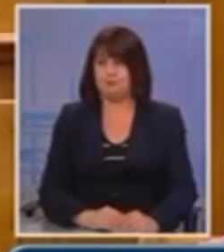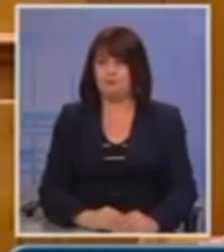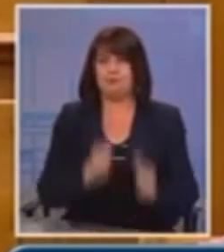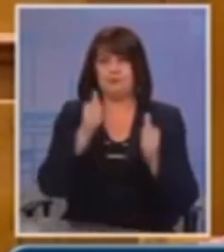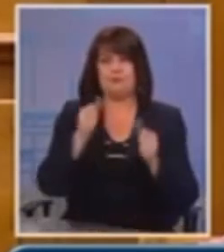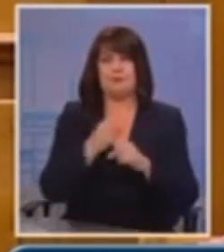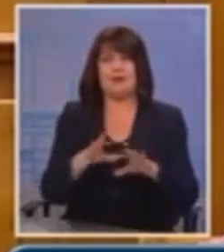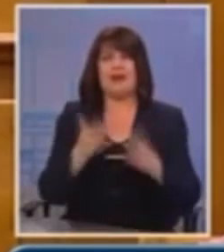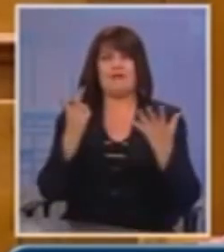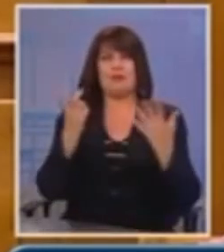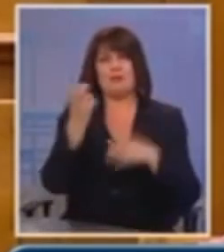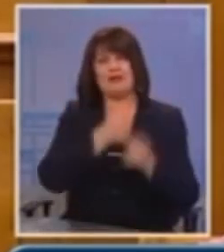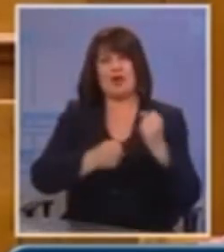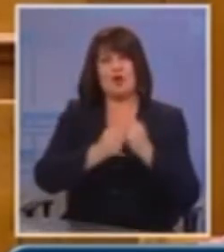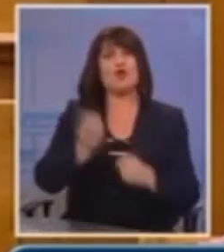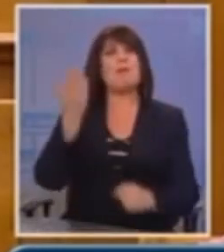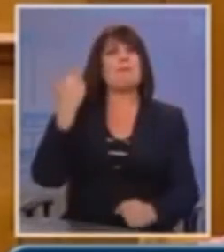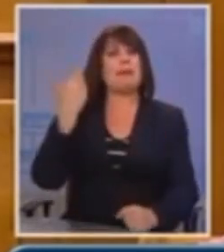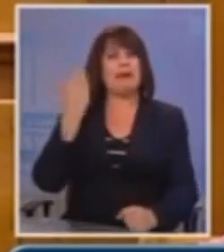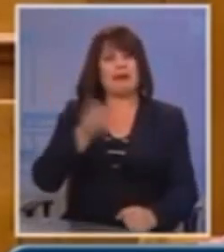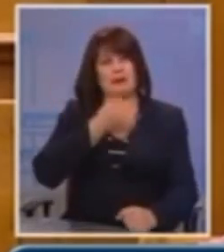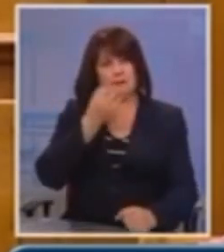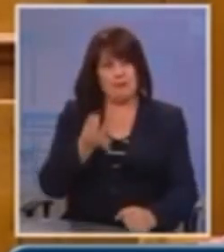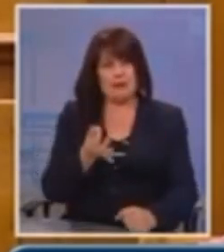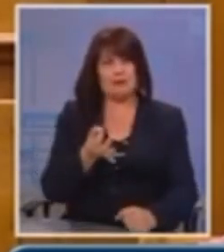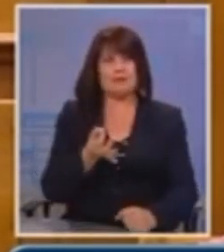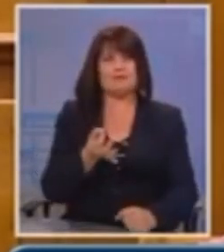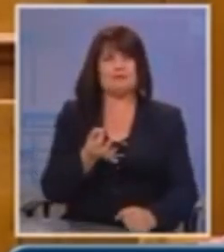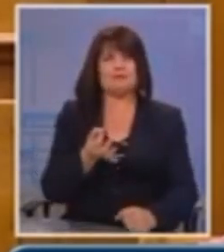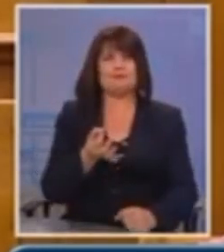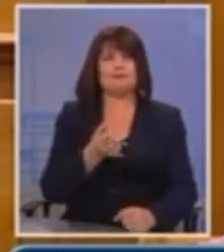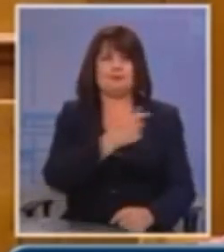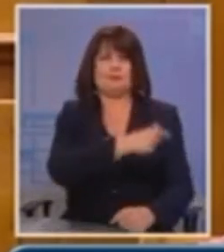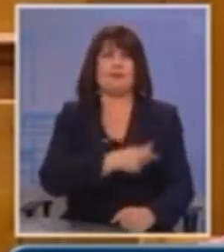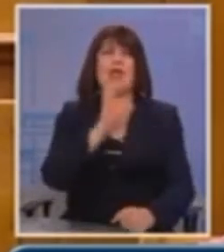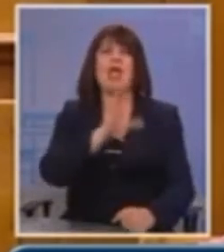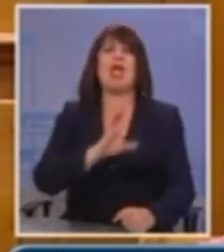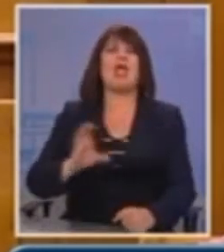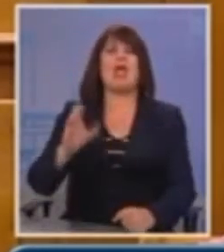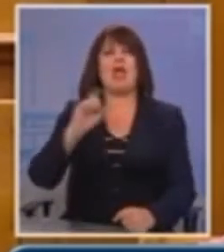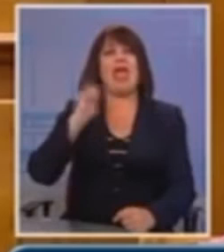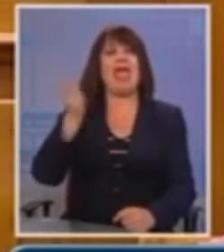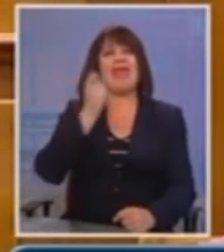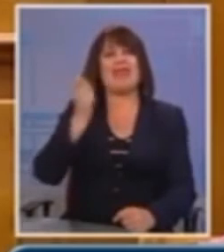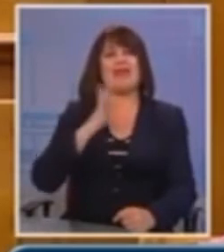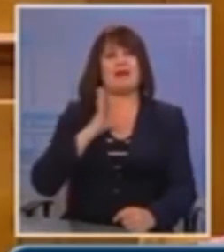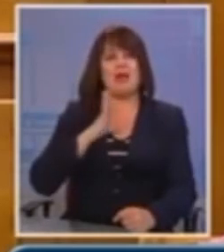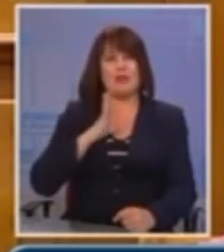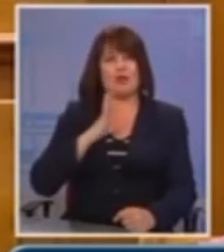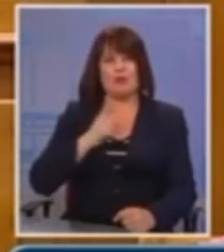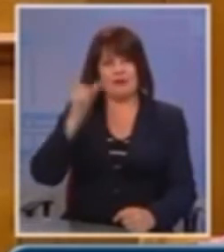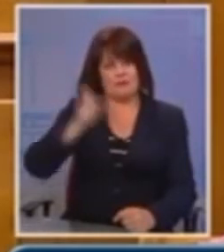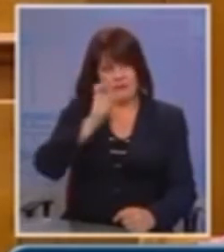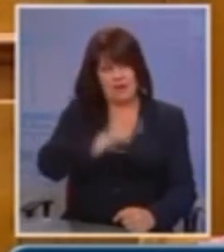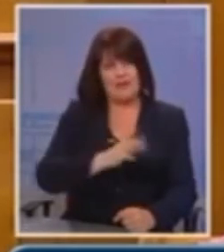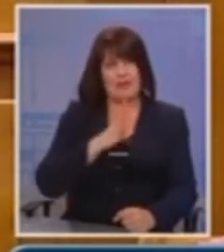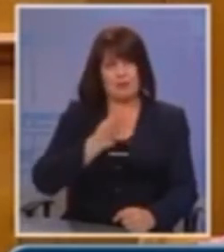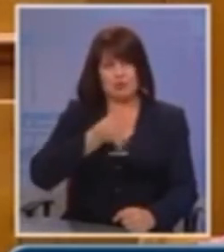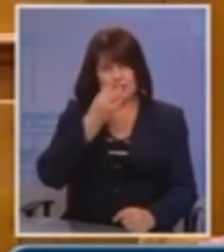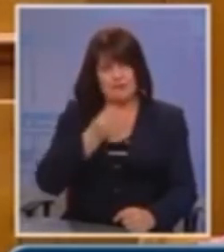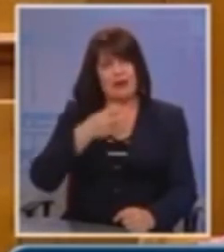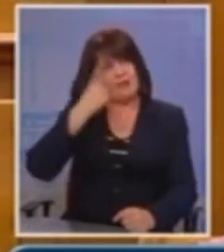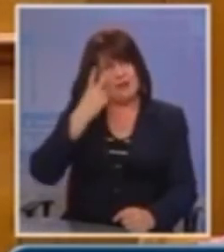Διακήρυξαν πριν από 70 χρόνια τα έθνη και οι λαοί ότι κάθε άνθρωπος